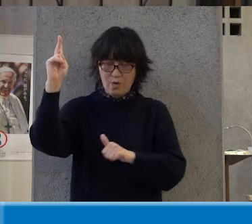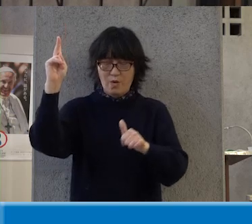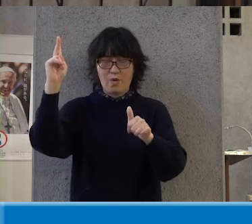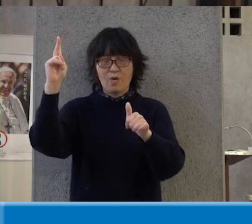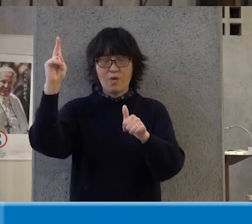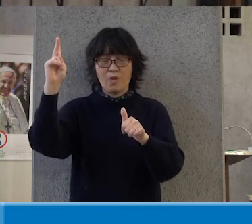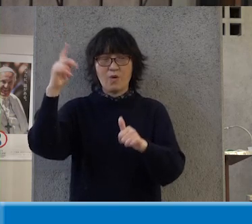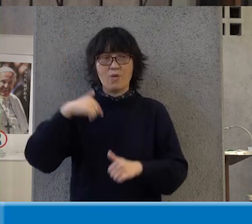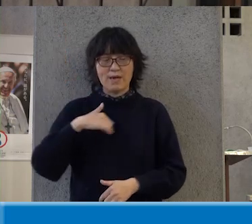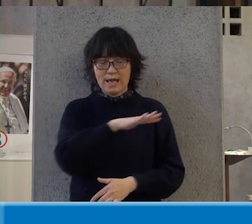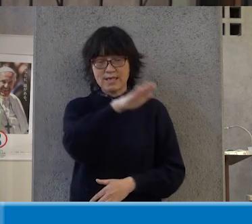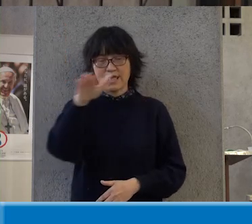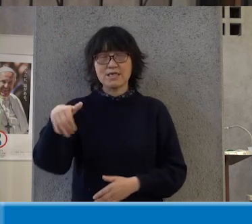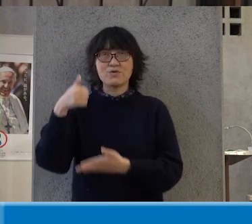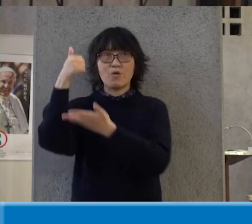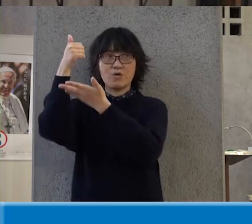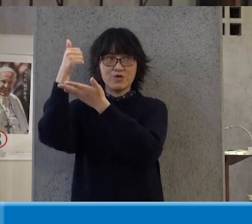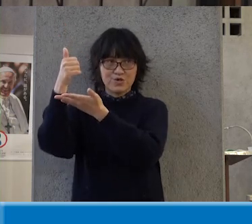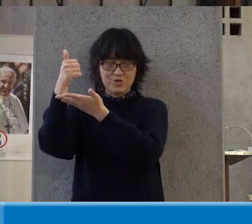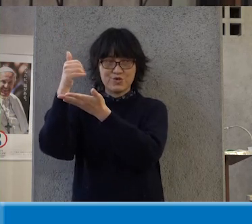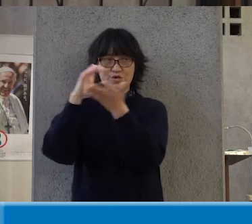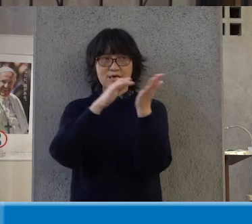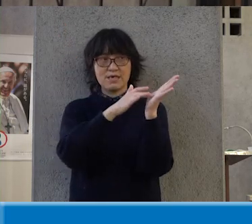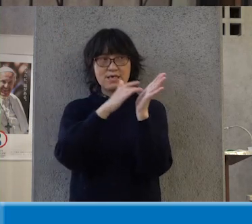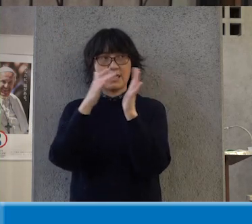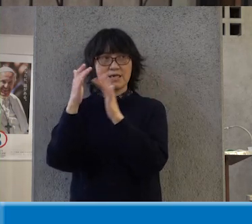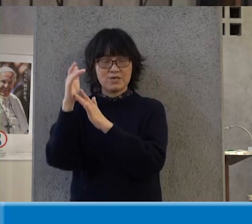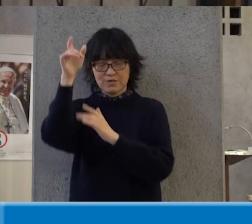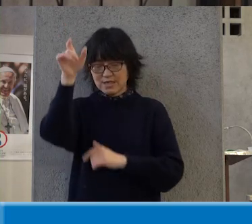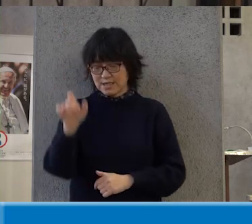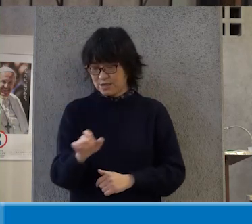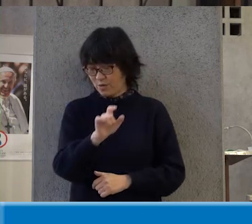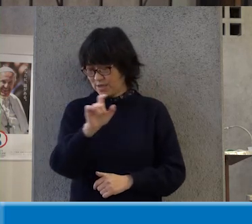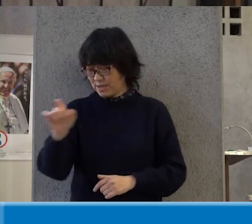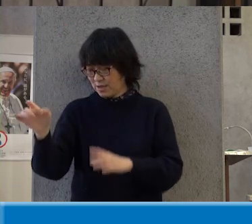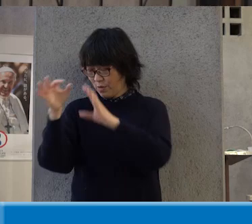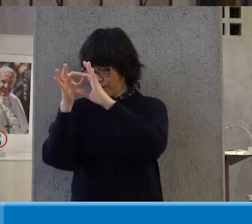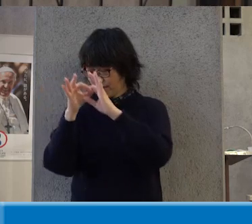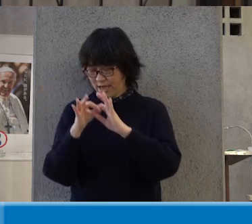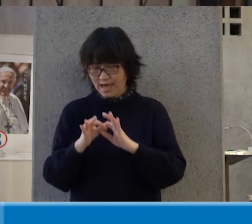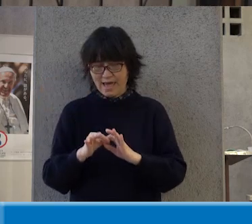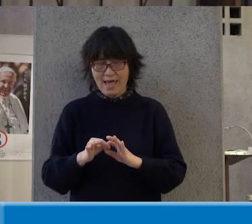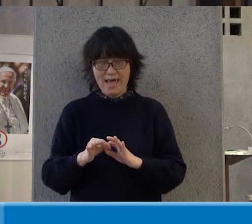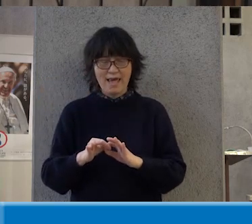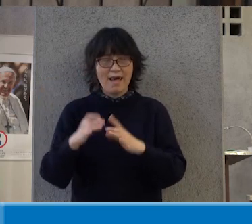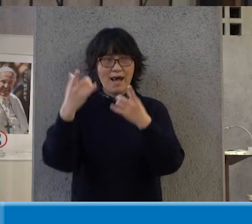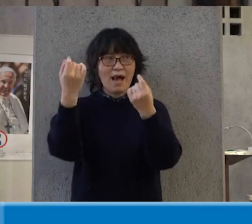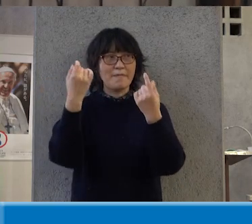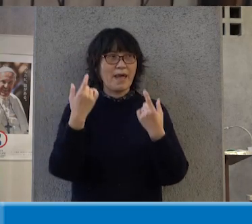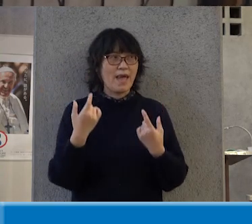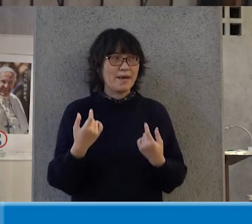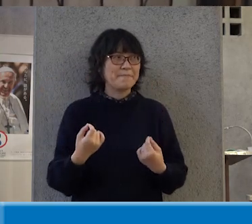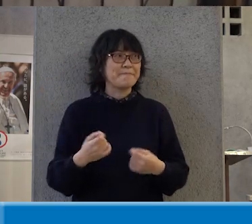御子、私たちの主イエス・キリストによって。